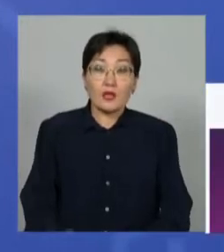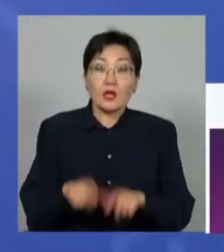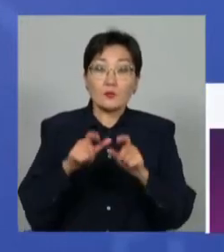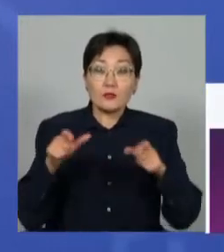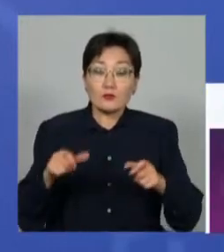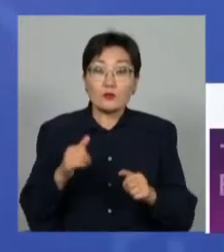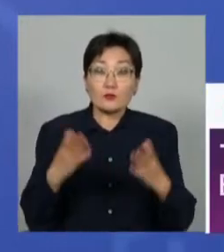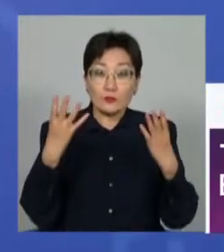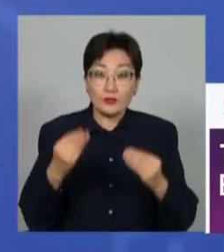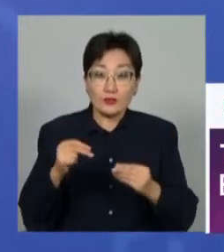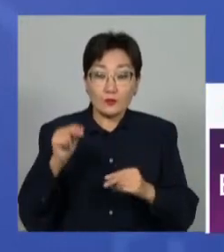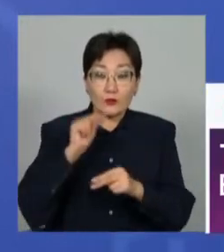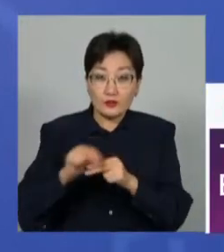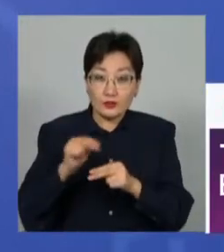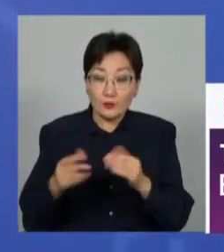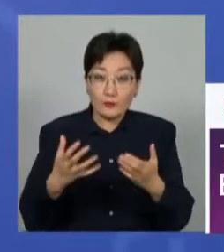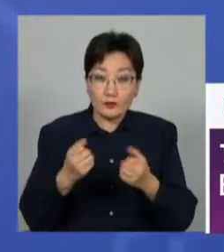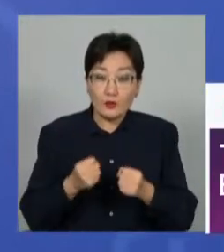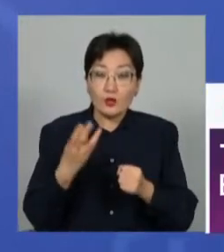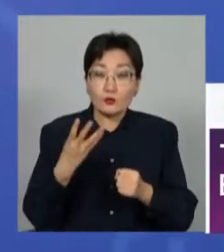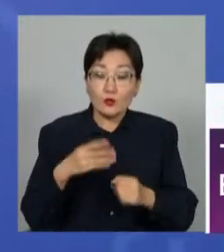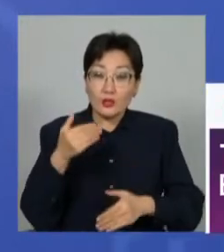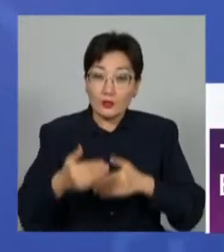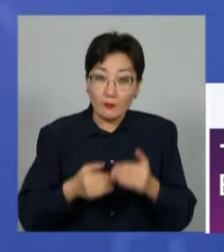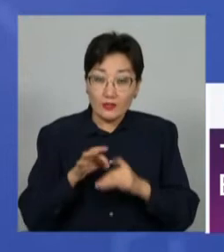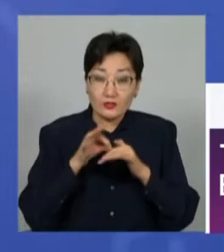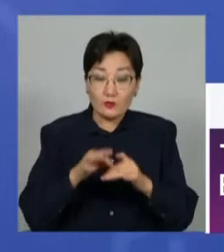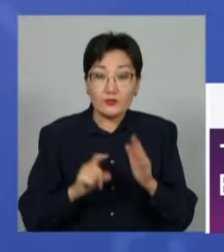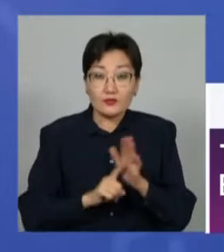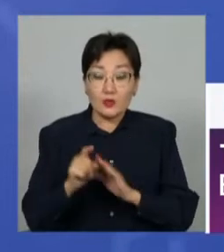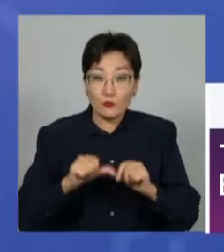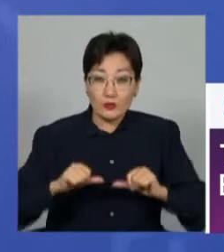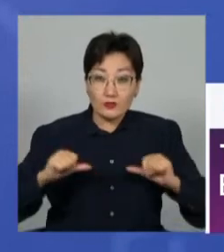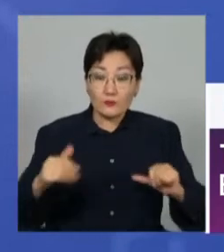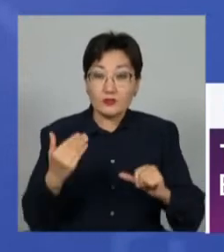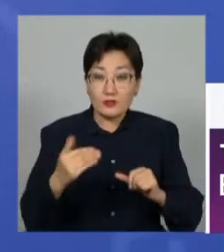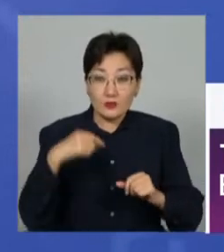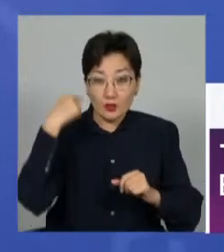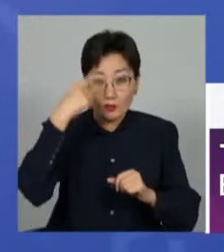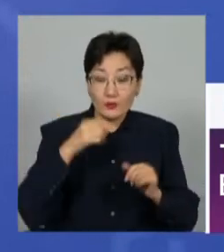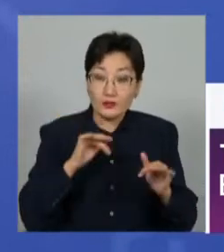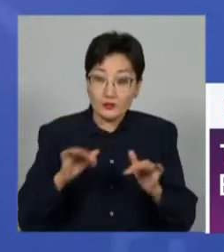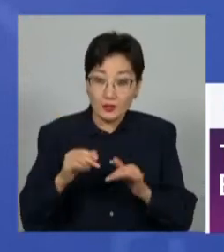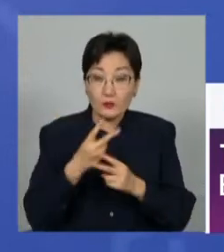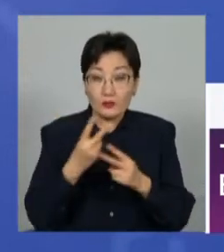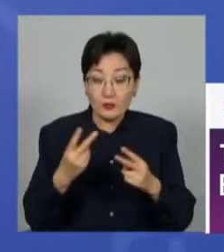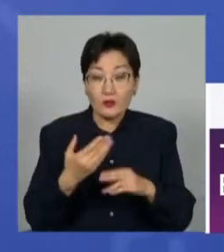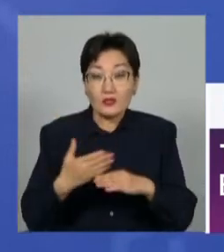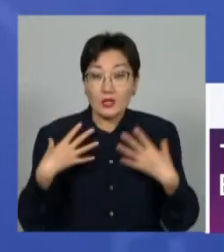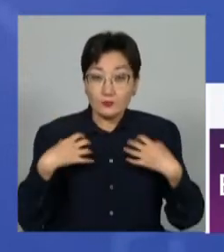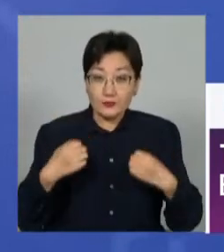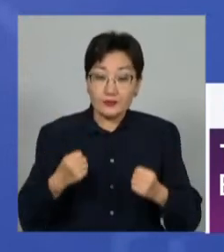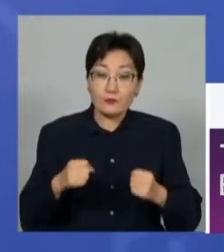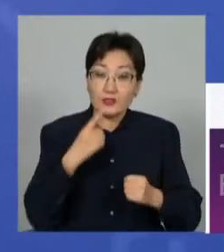Азаматтарды күндізгі оқу бөліміне қабылдау 4 кезең арқылы жүргізіледі. Алдымен комиссия олардың жекесімен танысады. Кейіннен олардың